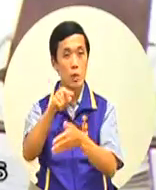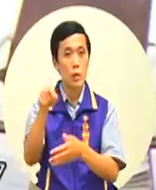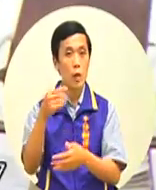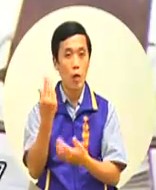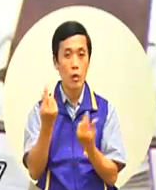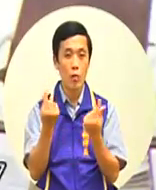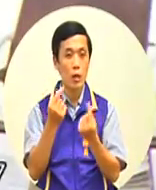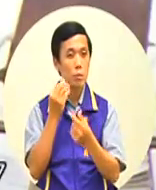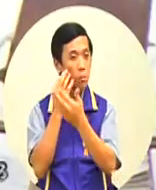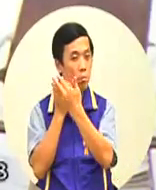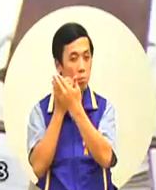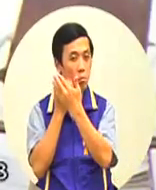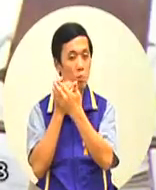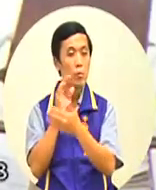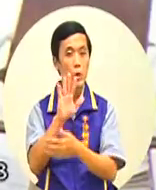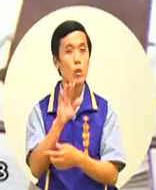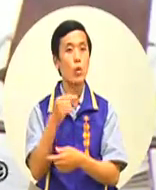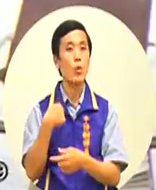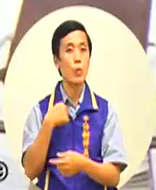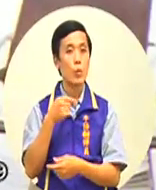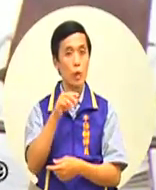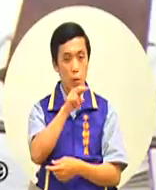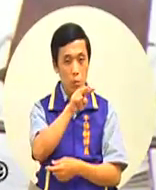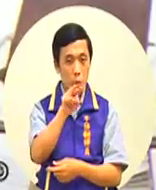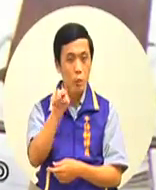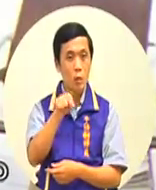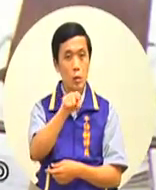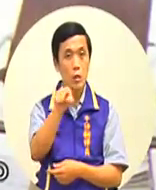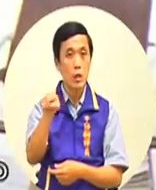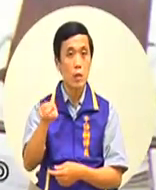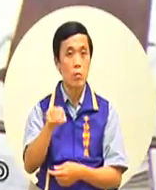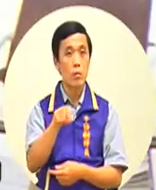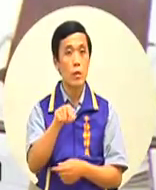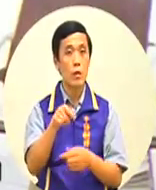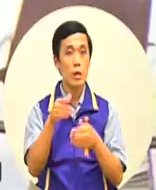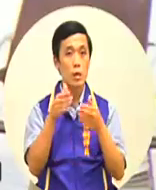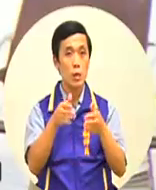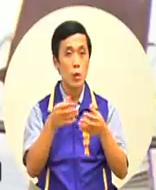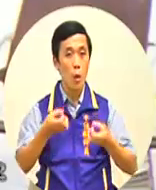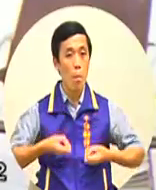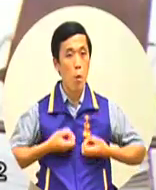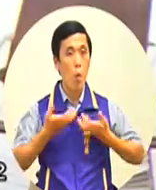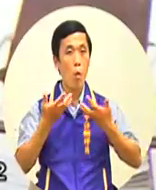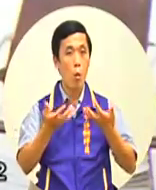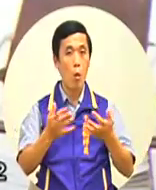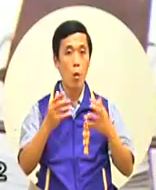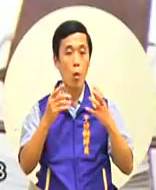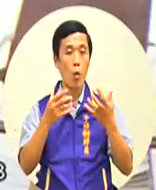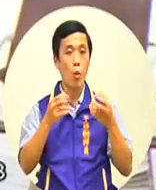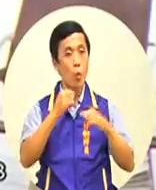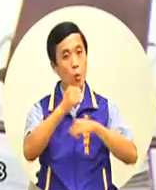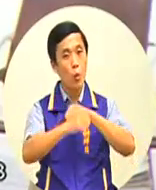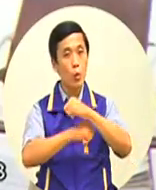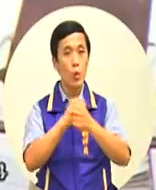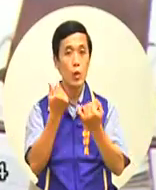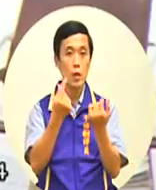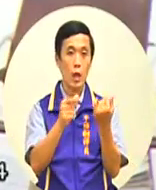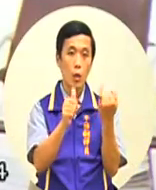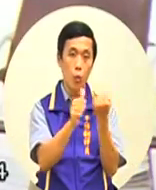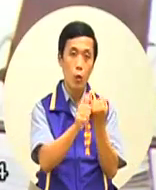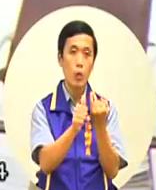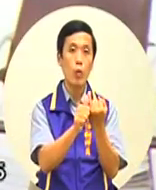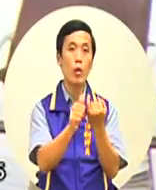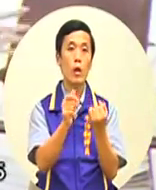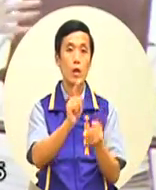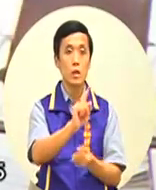难，因为我看你们在很多的那个就是庆典啊什么的时候，就是结婚啊或是有很大